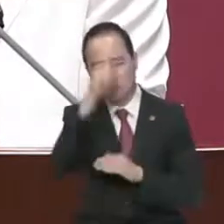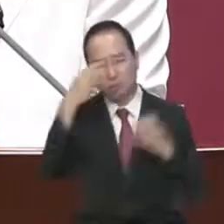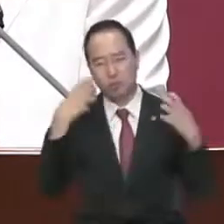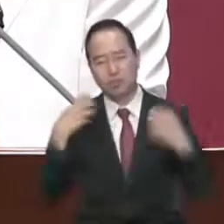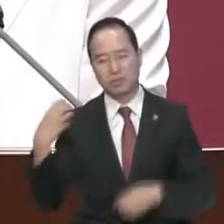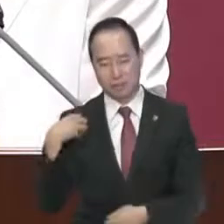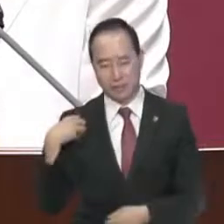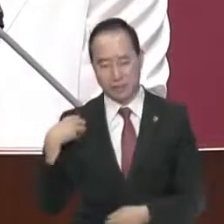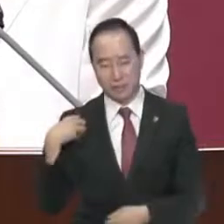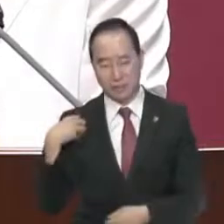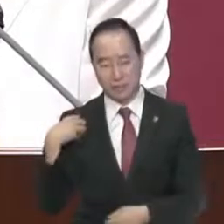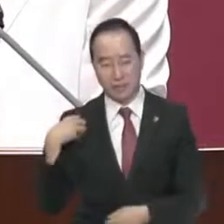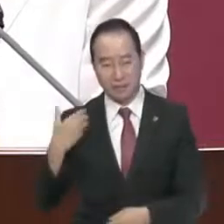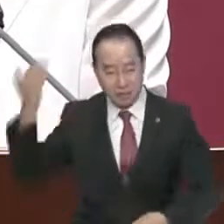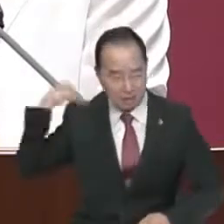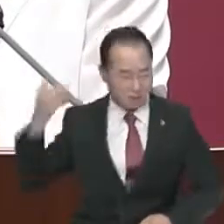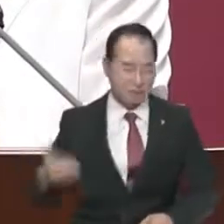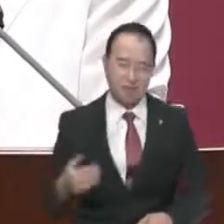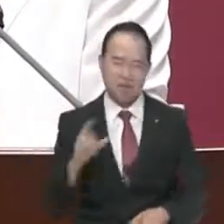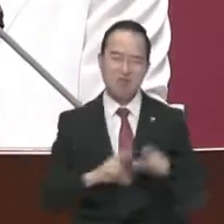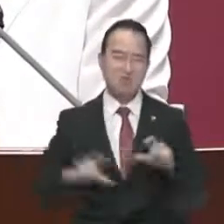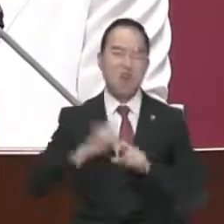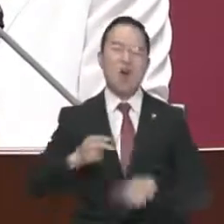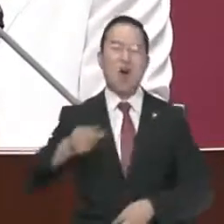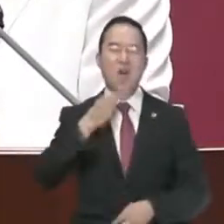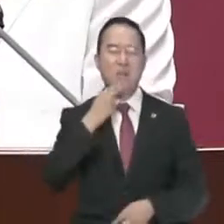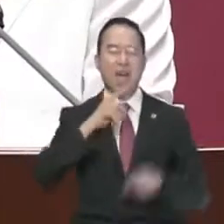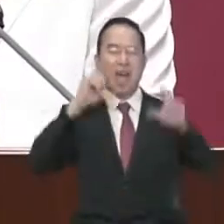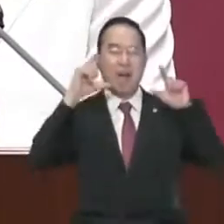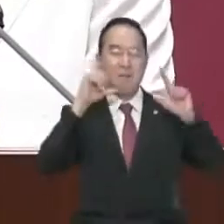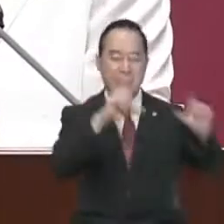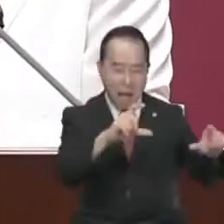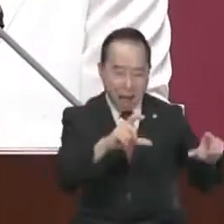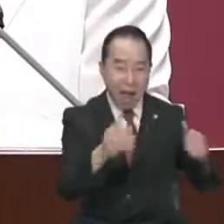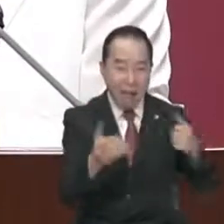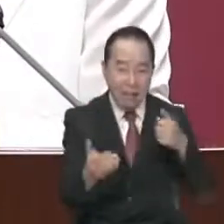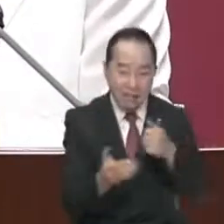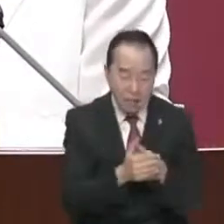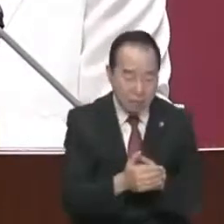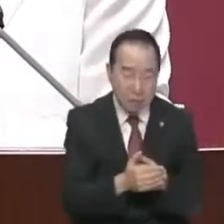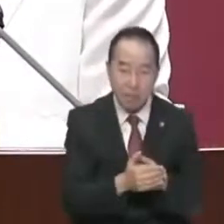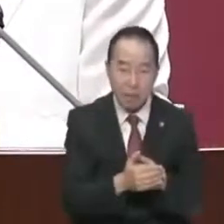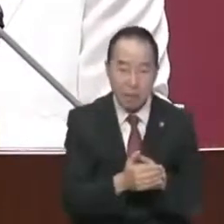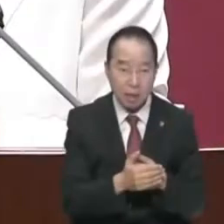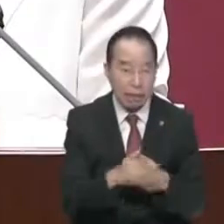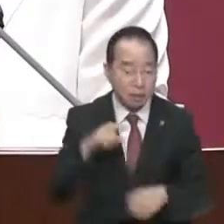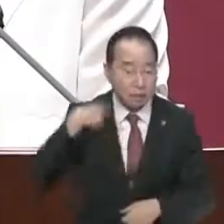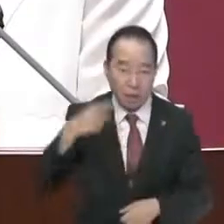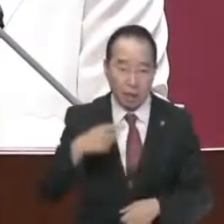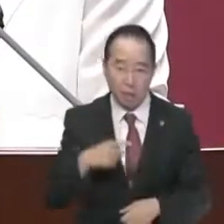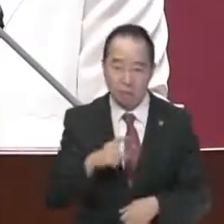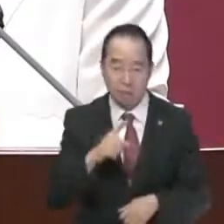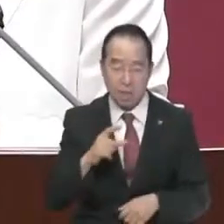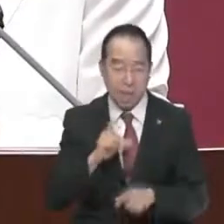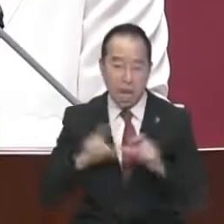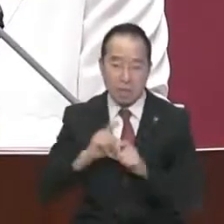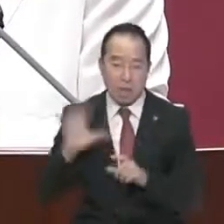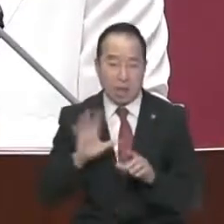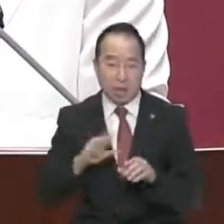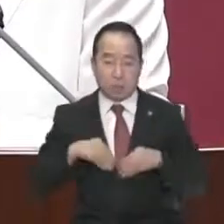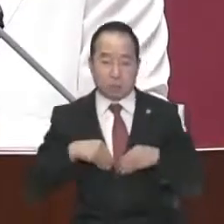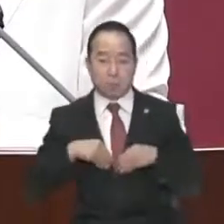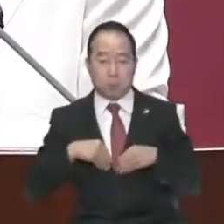4차 추경이 없다고 그래가지고 거기에 그 말에 발이 묶여가지고 아무것도 못하면 안 되죠. 필요한 일이